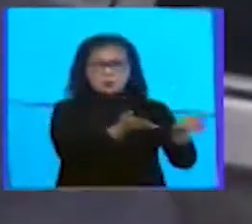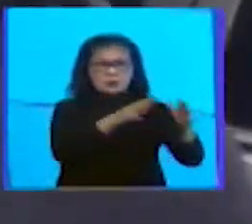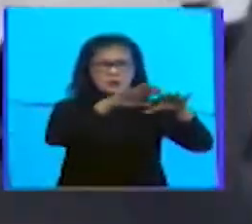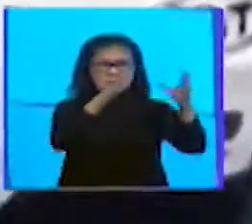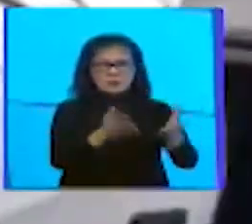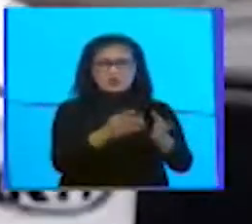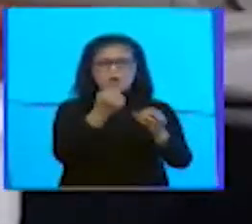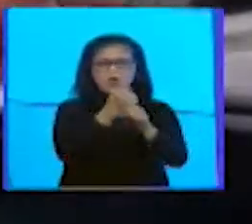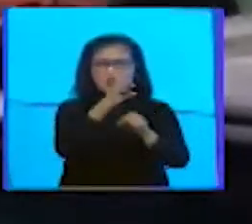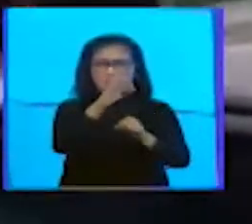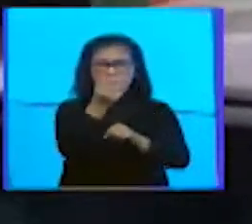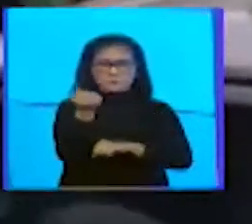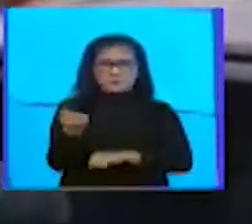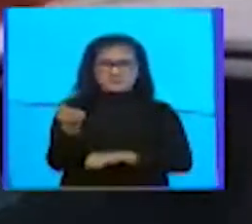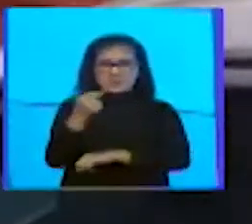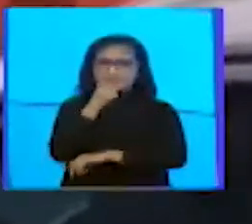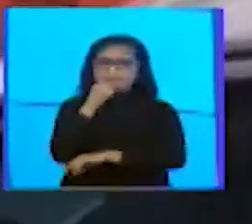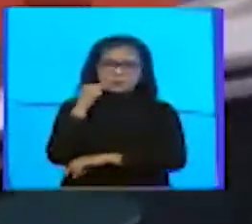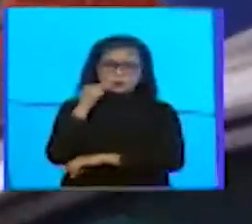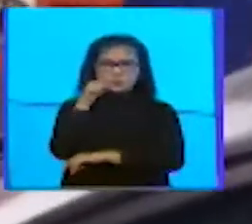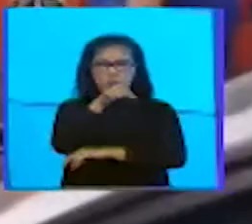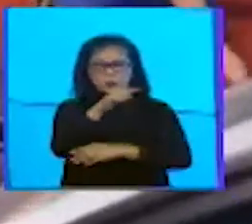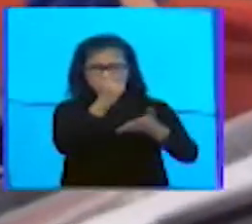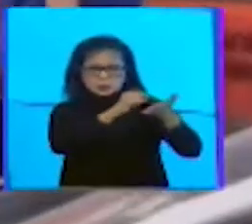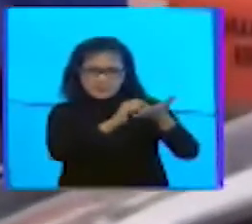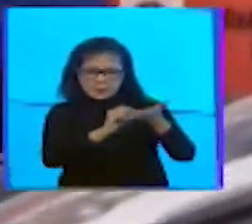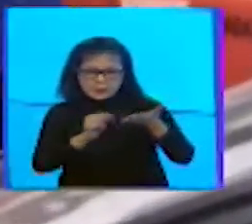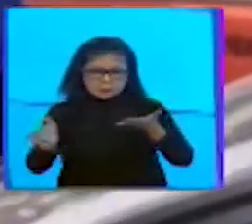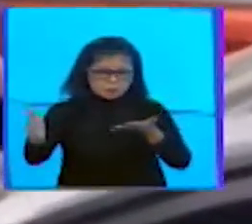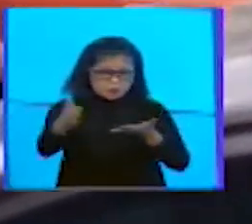Raffi tes candidata dari Jakarta Sofyan Firdaus melaporkan